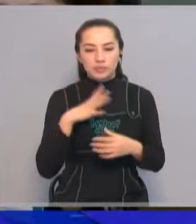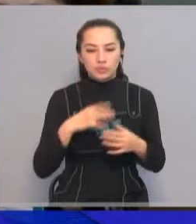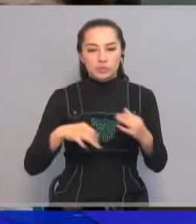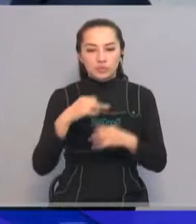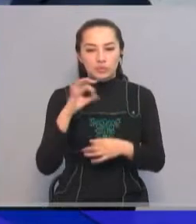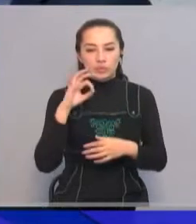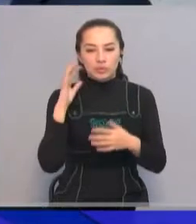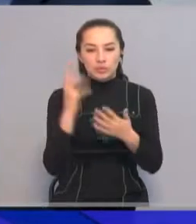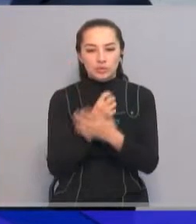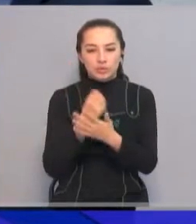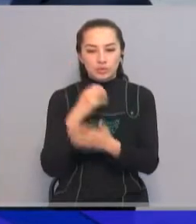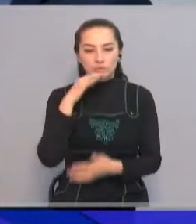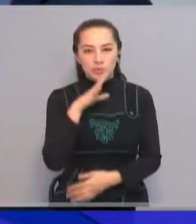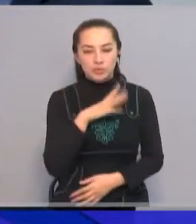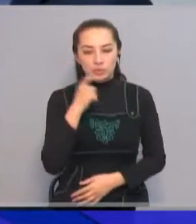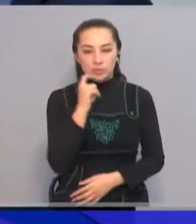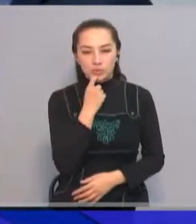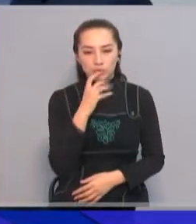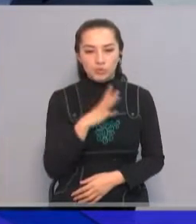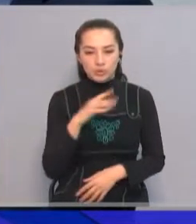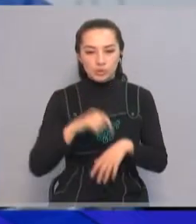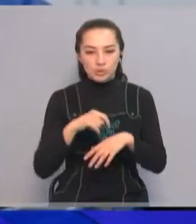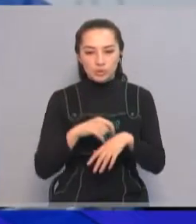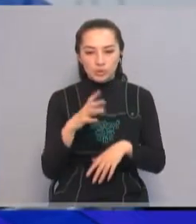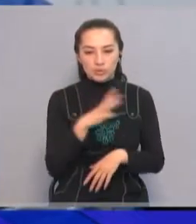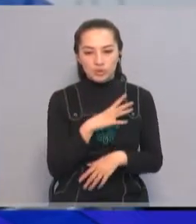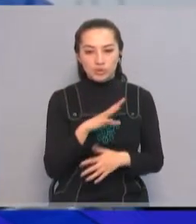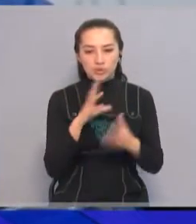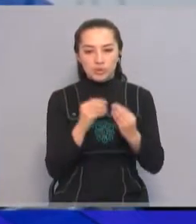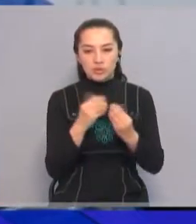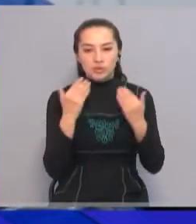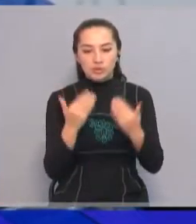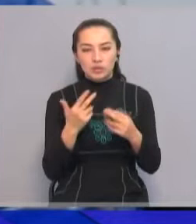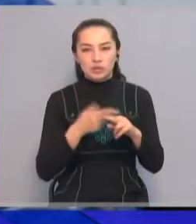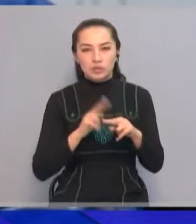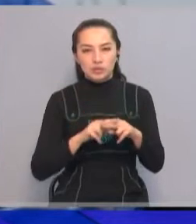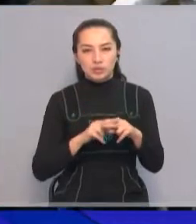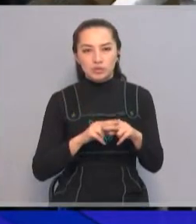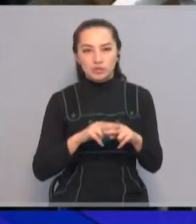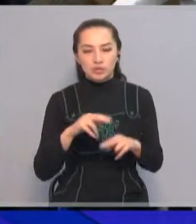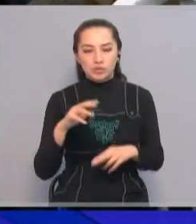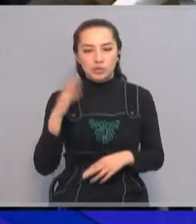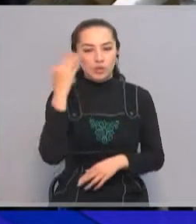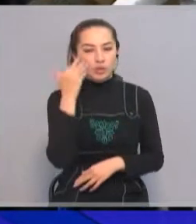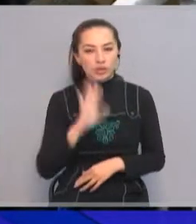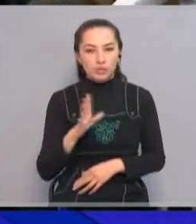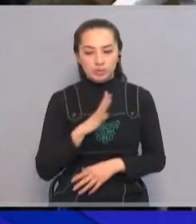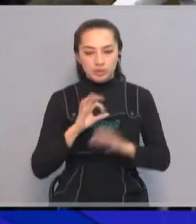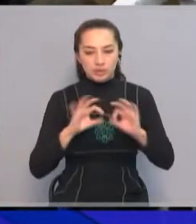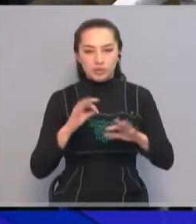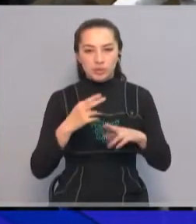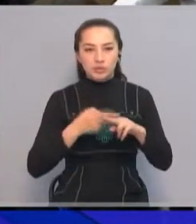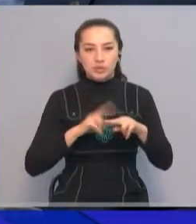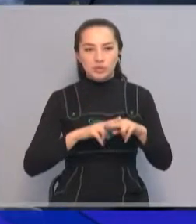Жеңіс жолында талай қиындықты бастан өткерген былғары қолғап шебері, байрақты бәсекелердің оңайға соқпағанын айтады.